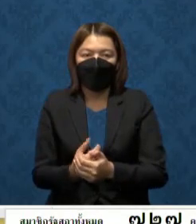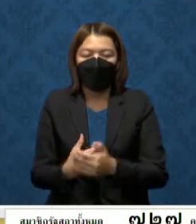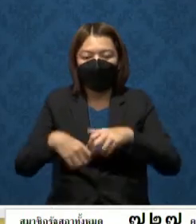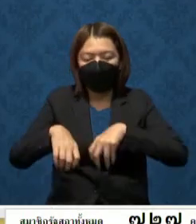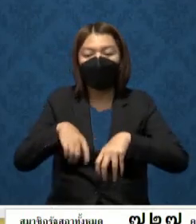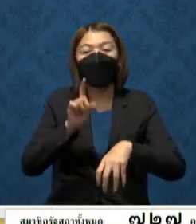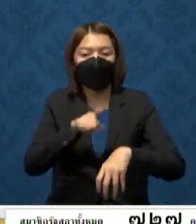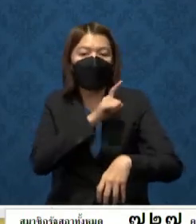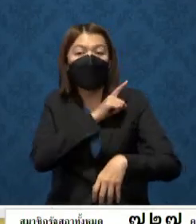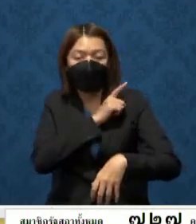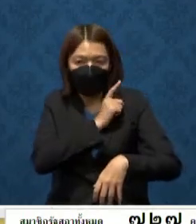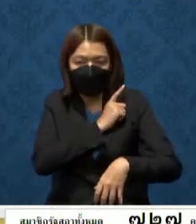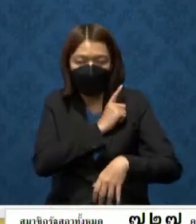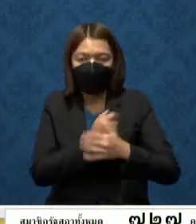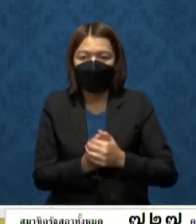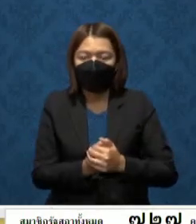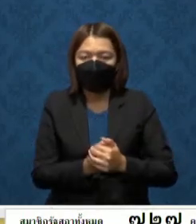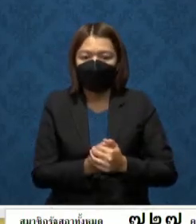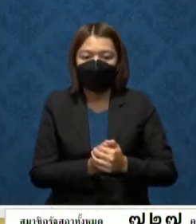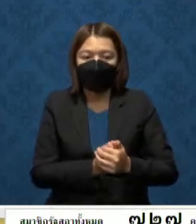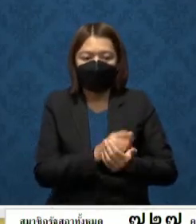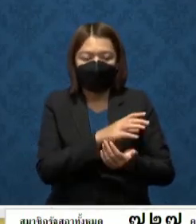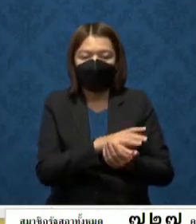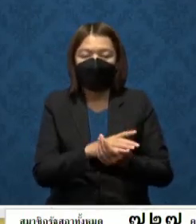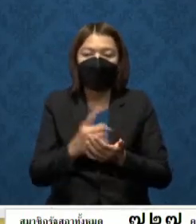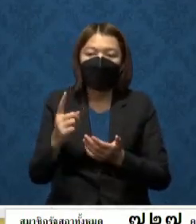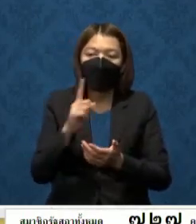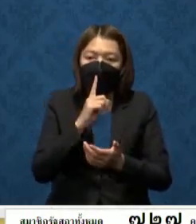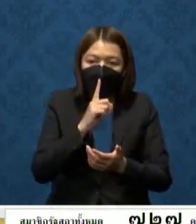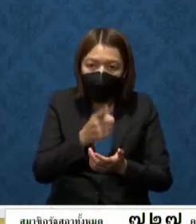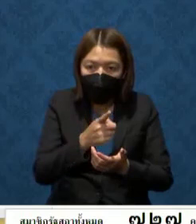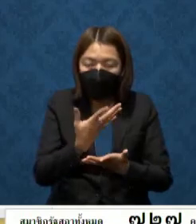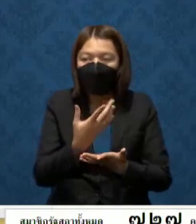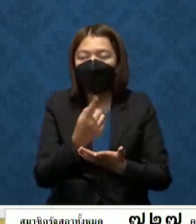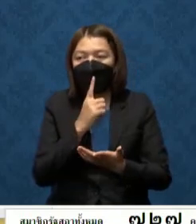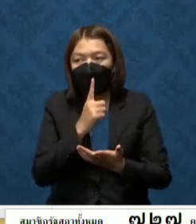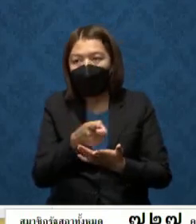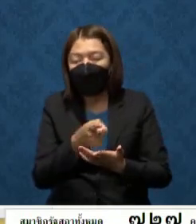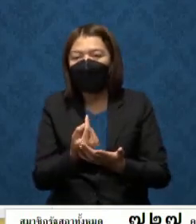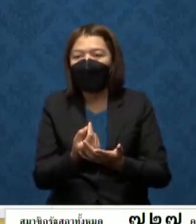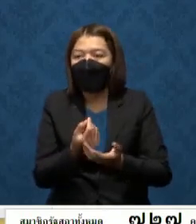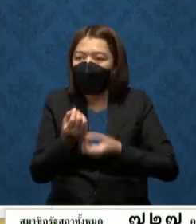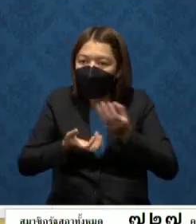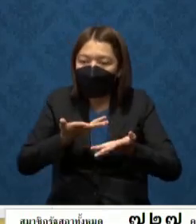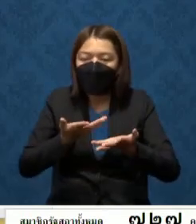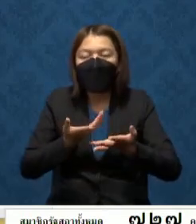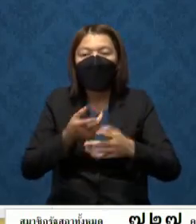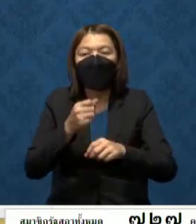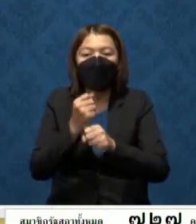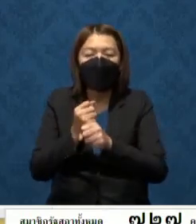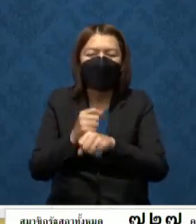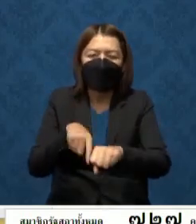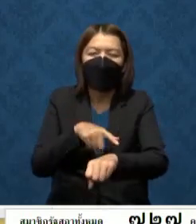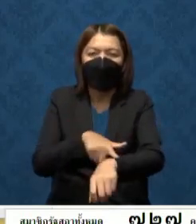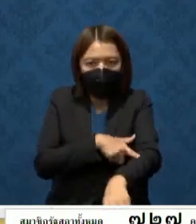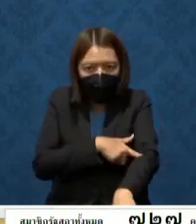ผู้ระผิดชอบในการที่จะรับเรื่องล้องเรียนจากผู้วีส่วนเกี่วข้องในกรรณีที่เกิดความลา